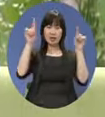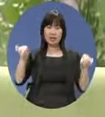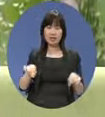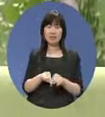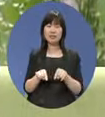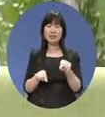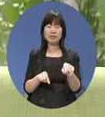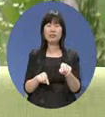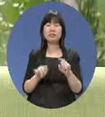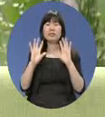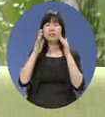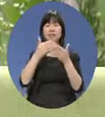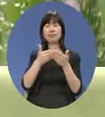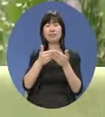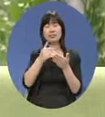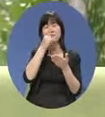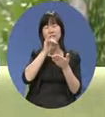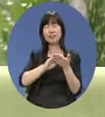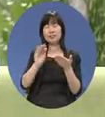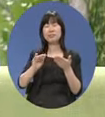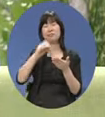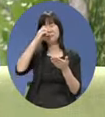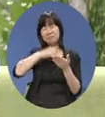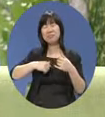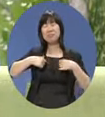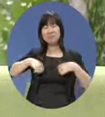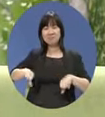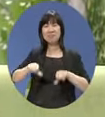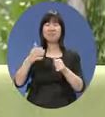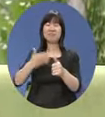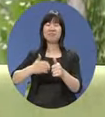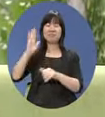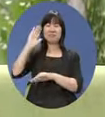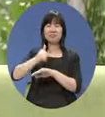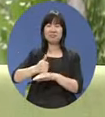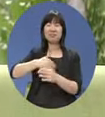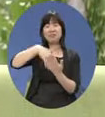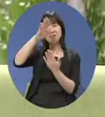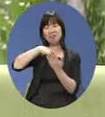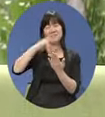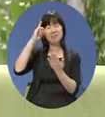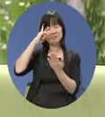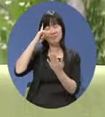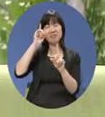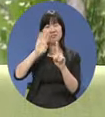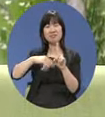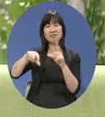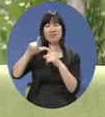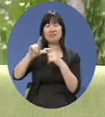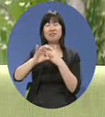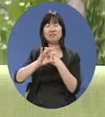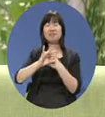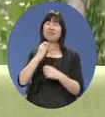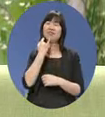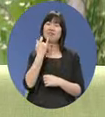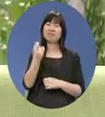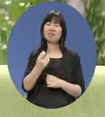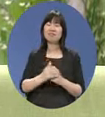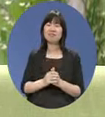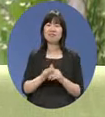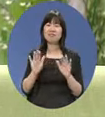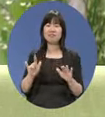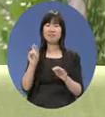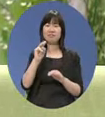근데 괜찮아요. 그냥 포기하시면 돼요. 그렇죠. 근데 나중에 도배 한 번 더 해야지 이렇게 생각하시면 싼 걸로 하시면 돼요. 근데